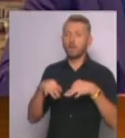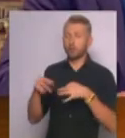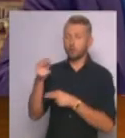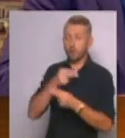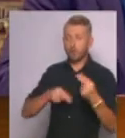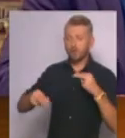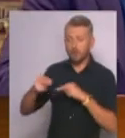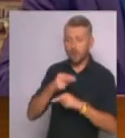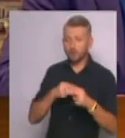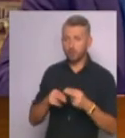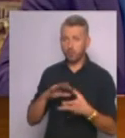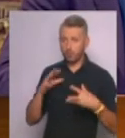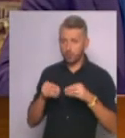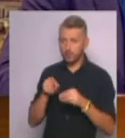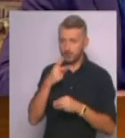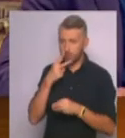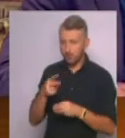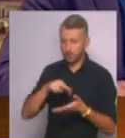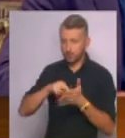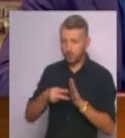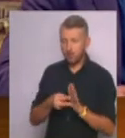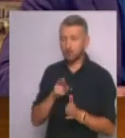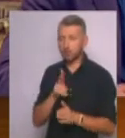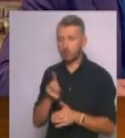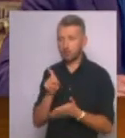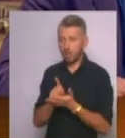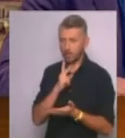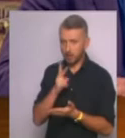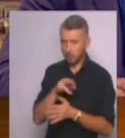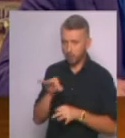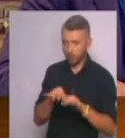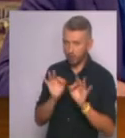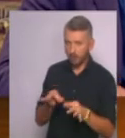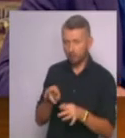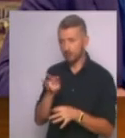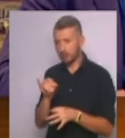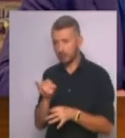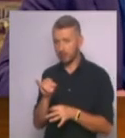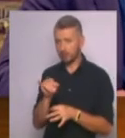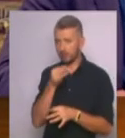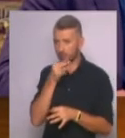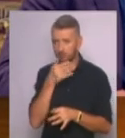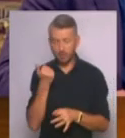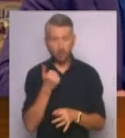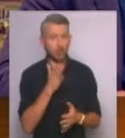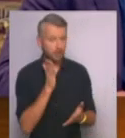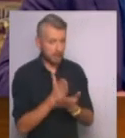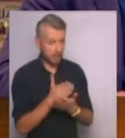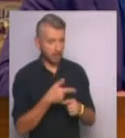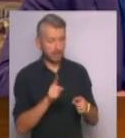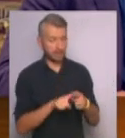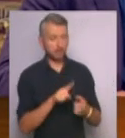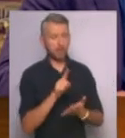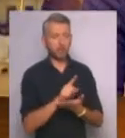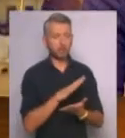розв'язки. Отже, ви бачили план того, яким чином має виглядати проєкт, чи ні? Чи його ще немає? Він є. Тобто це має